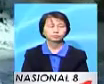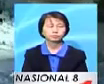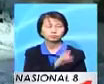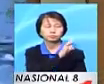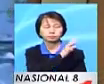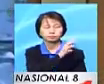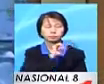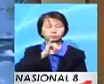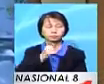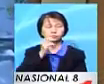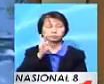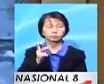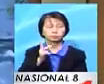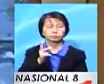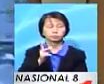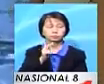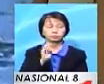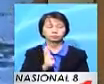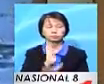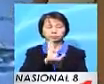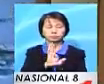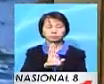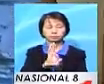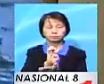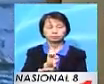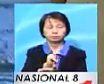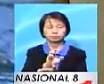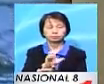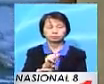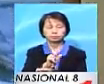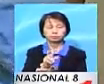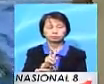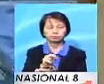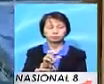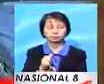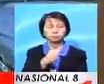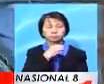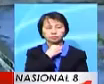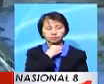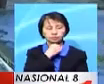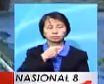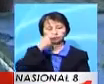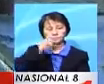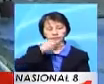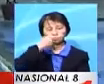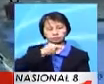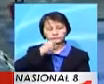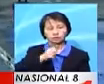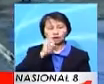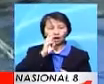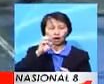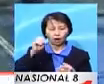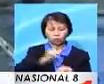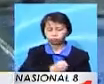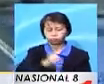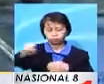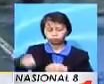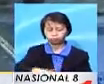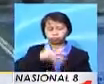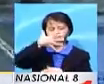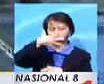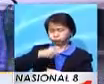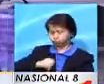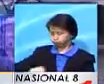Pengerusi Jawatankuasa Pengurusan dan Bantuan Bencana Daerah Bagan Datuk, Datuk Hamzah Hussein berkata, limpahan air pasang di kawasan